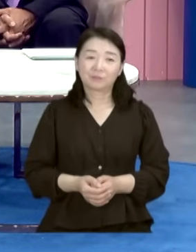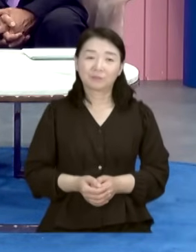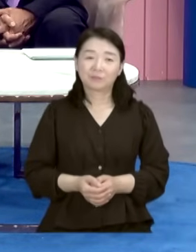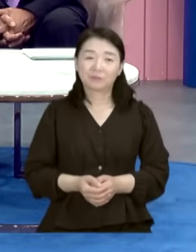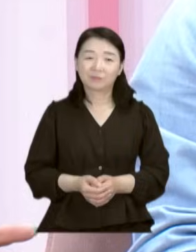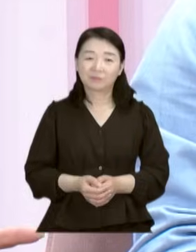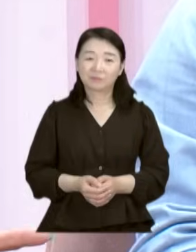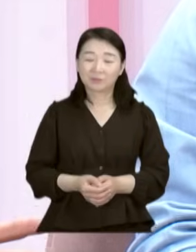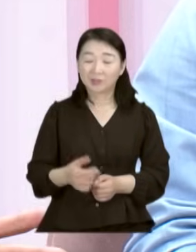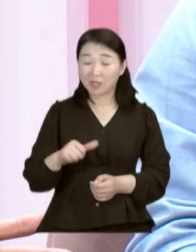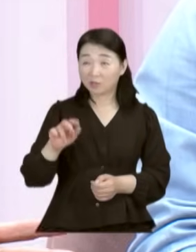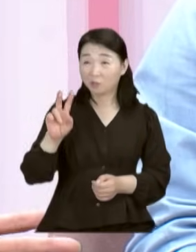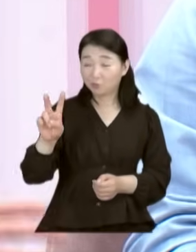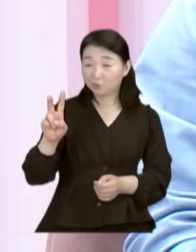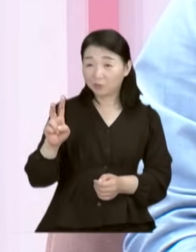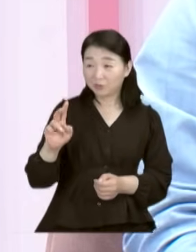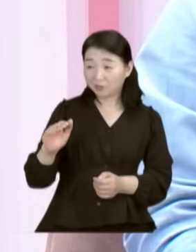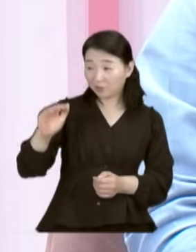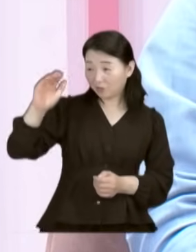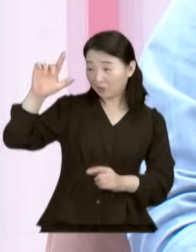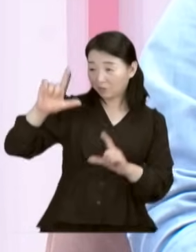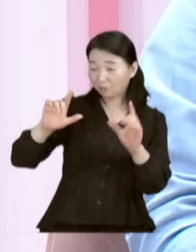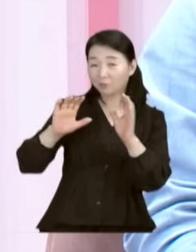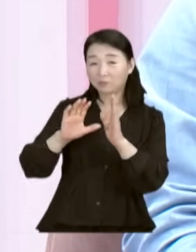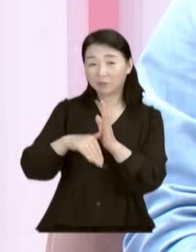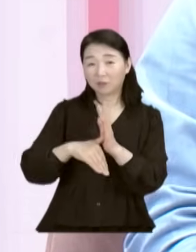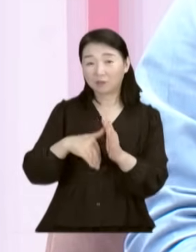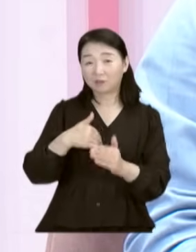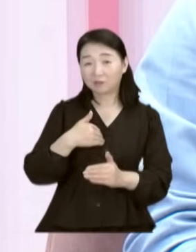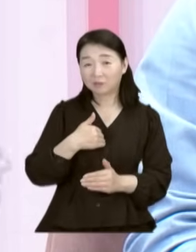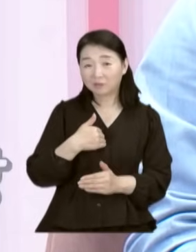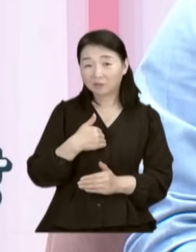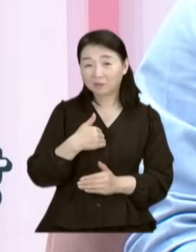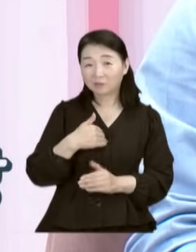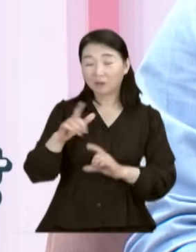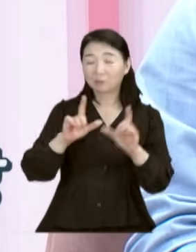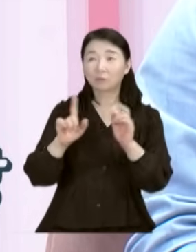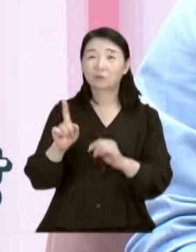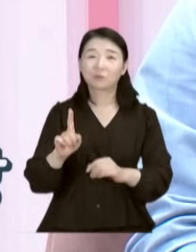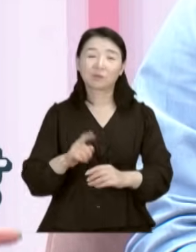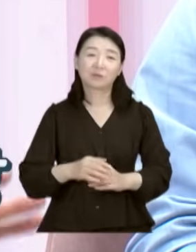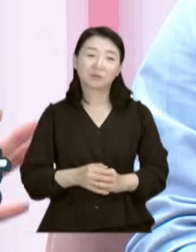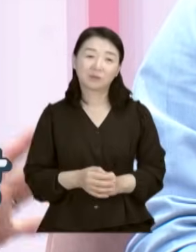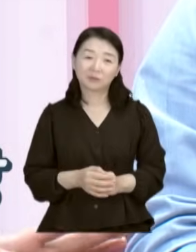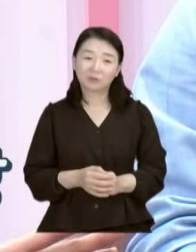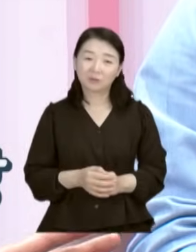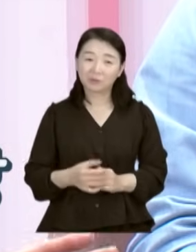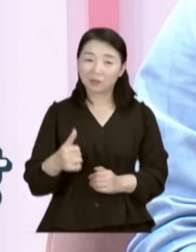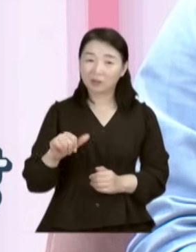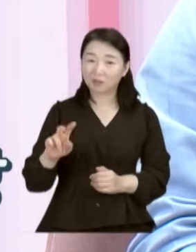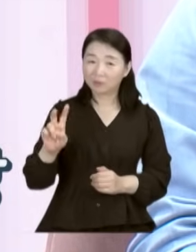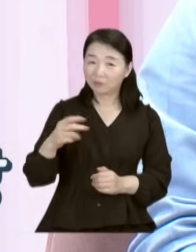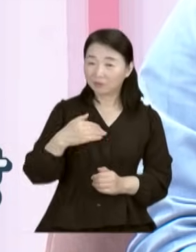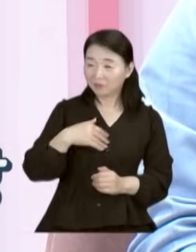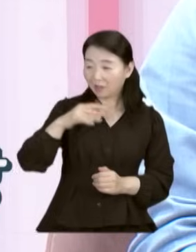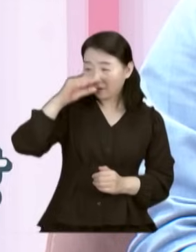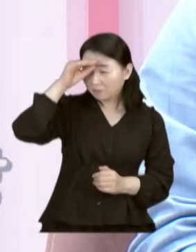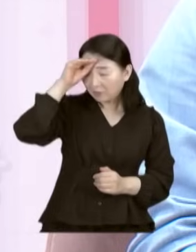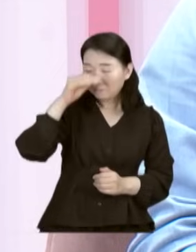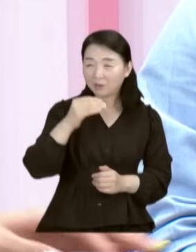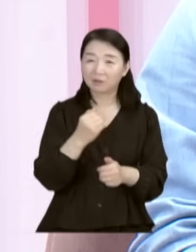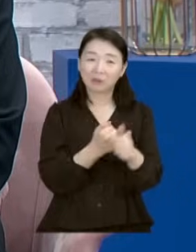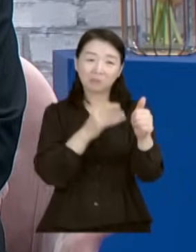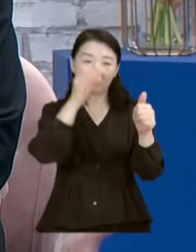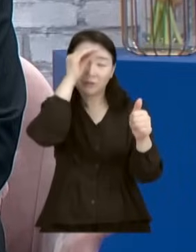이 아이들이 성장하는 과정에 나는 과연 어땠지 얘가 이렇게 하는게 날